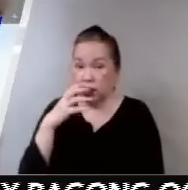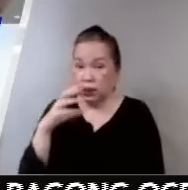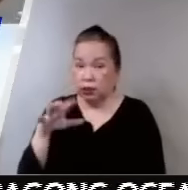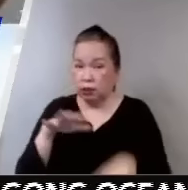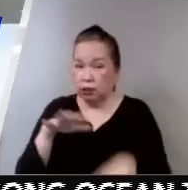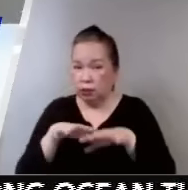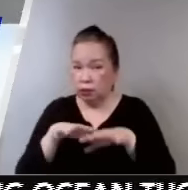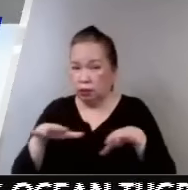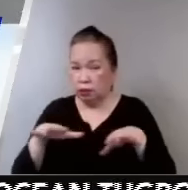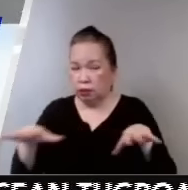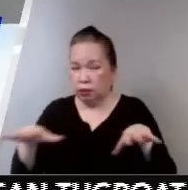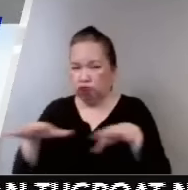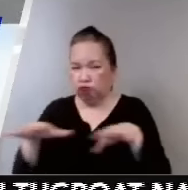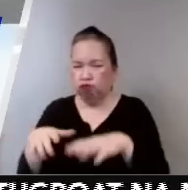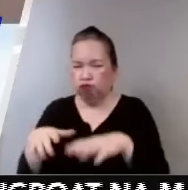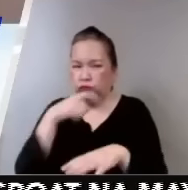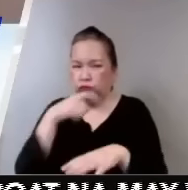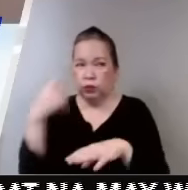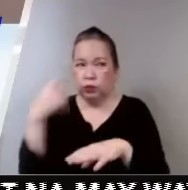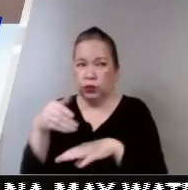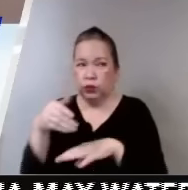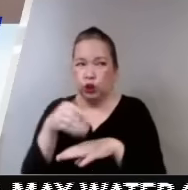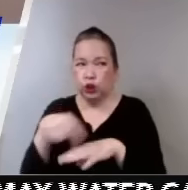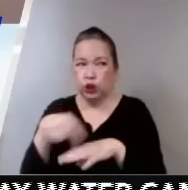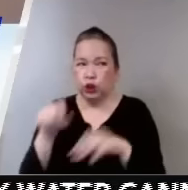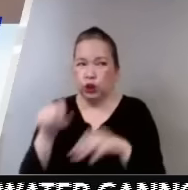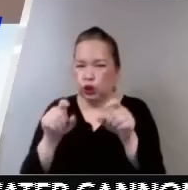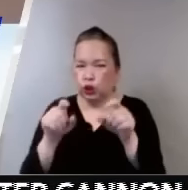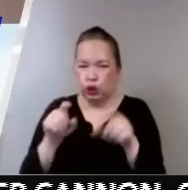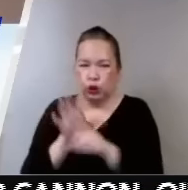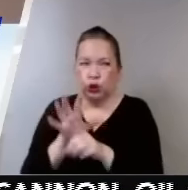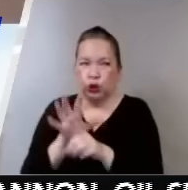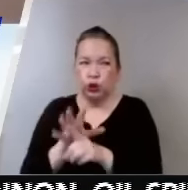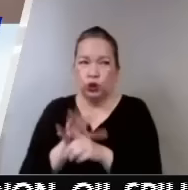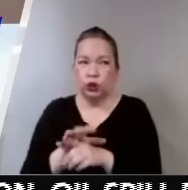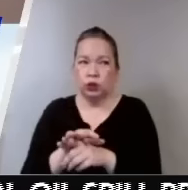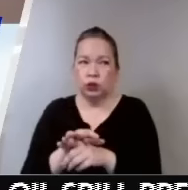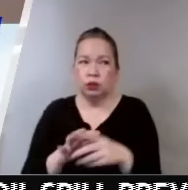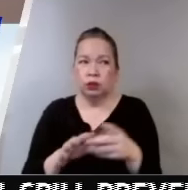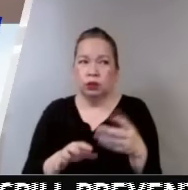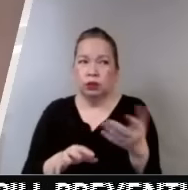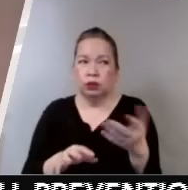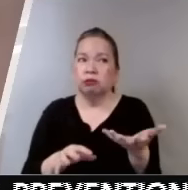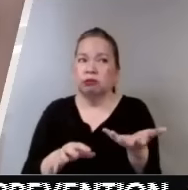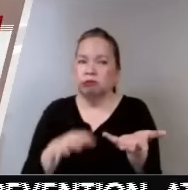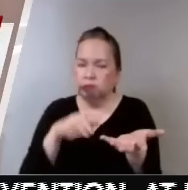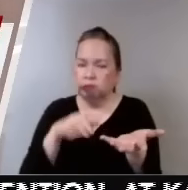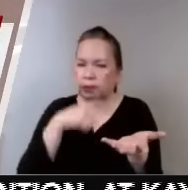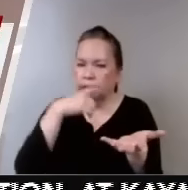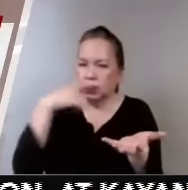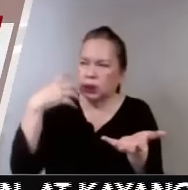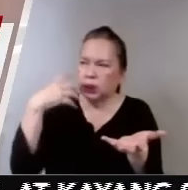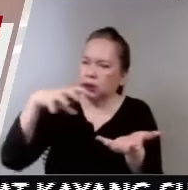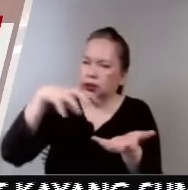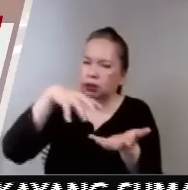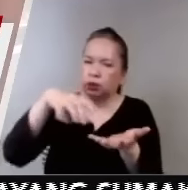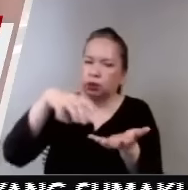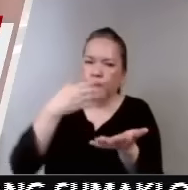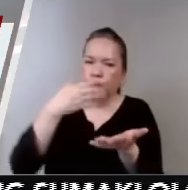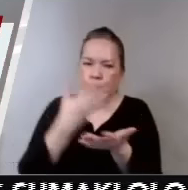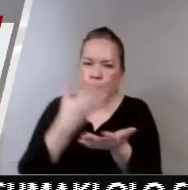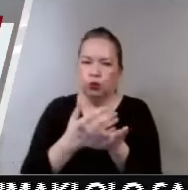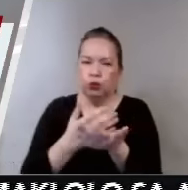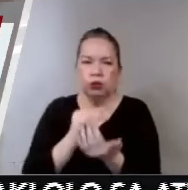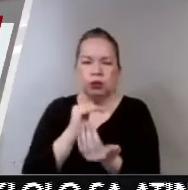ni na Javel at Geraldine. Dahil po pag hindi po binilad po namin yan, masisira po yan. Tuyo-tuyo talaga po yung para hindi mo magkaamoy yung